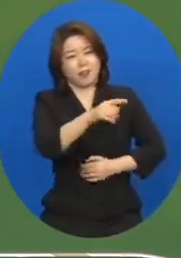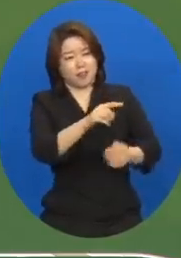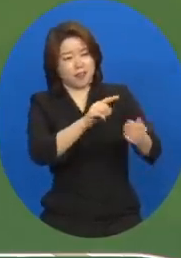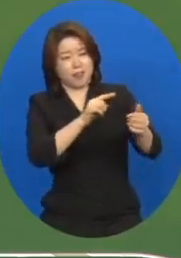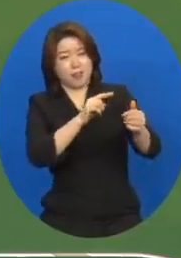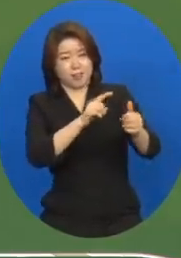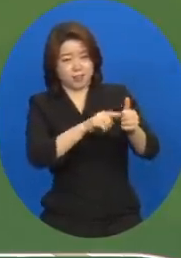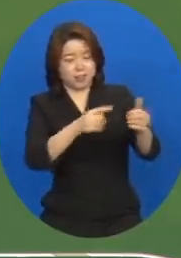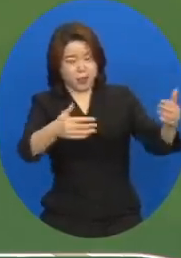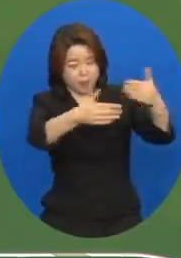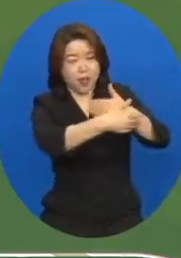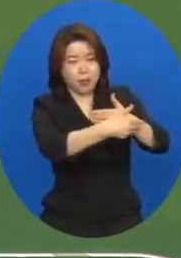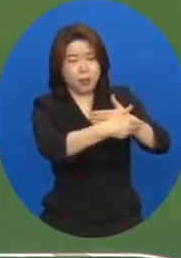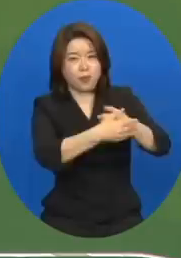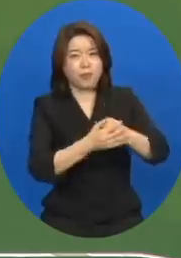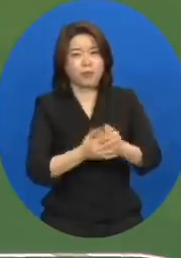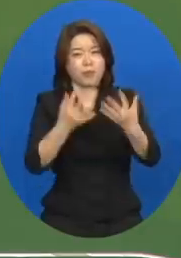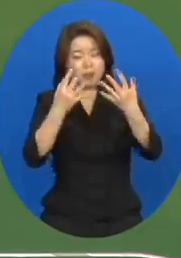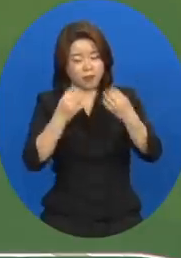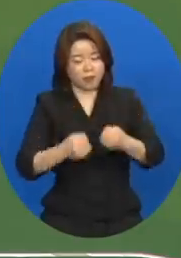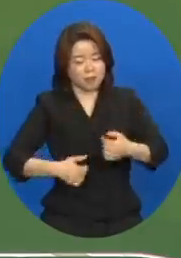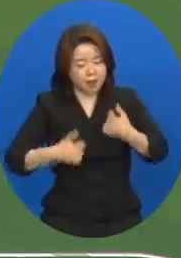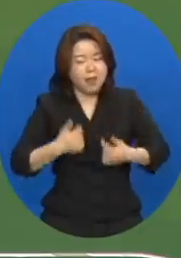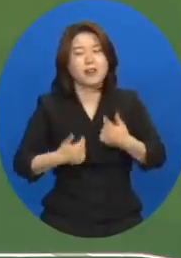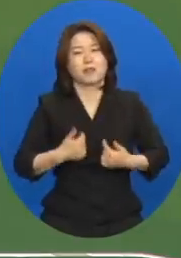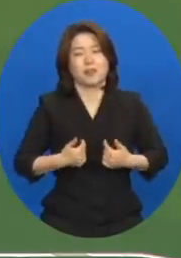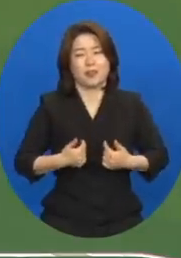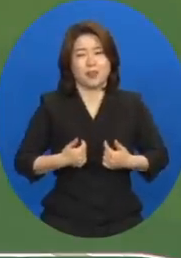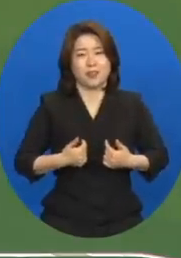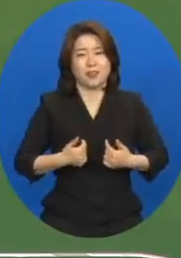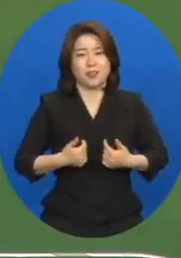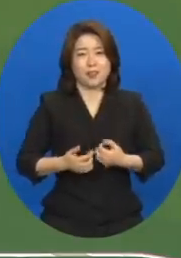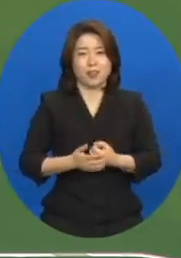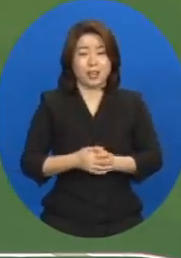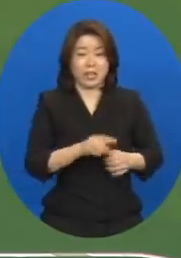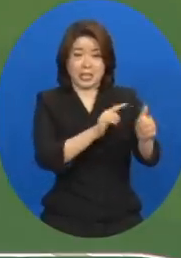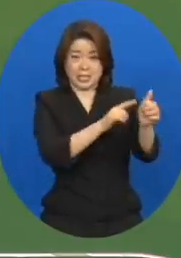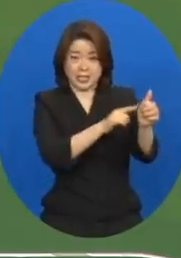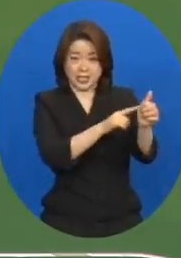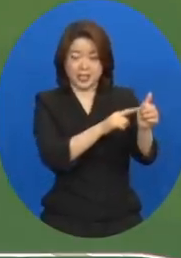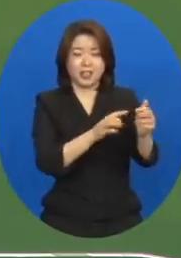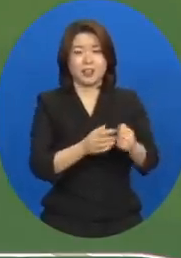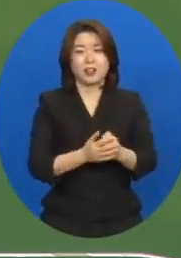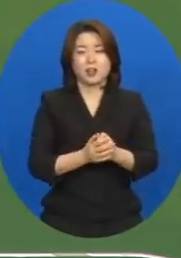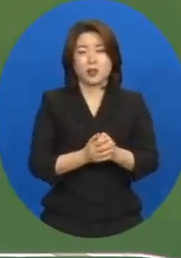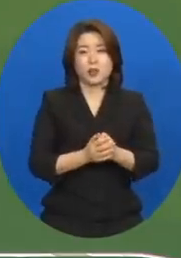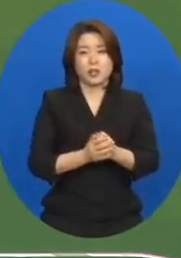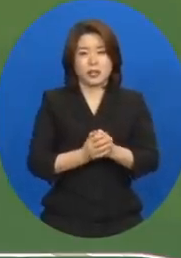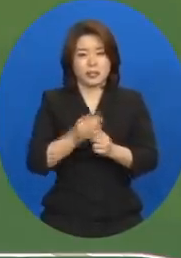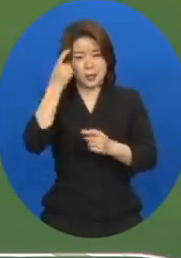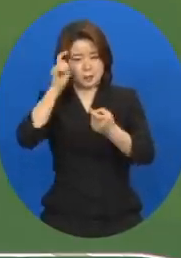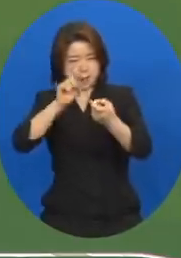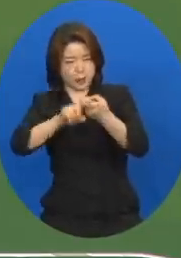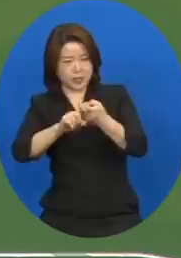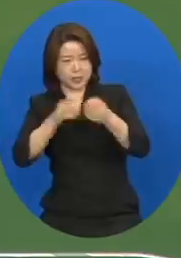끌어안고 얼마나 정말 기쁜지. 그 친구는 소위